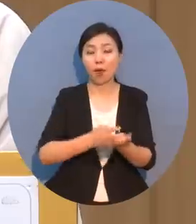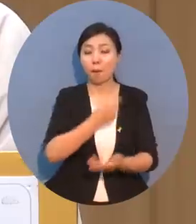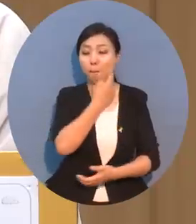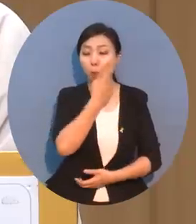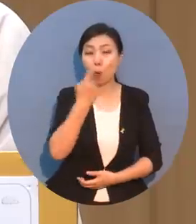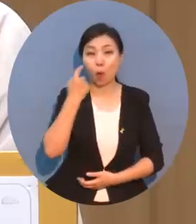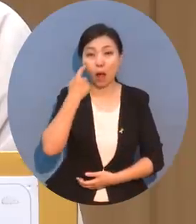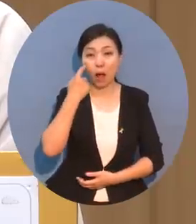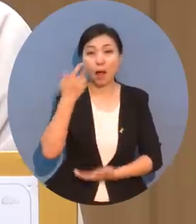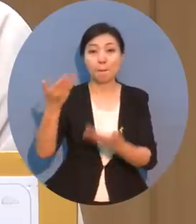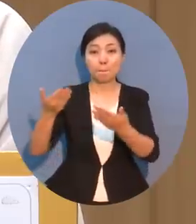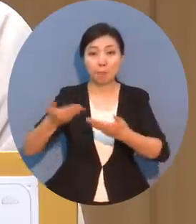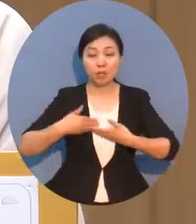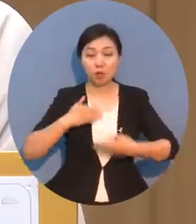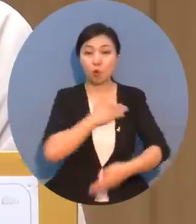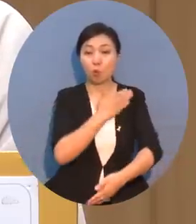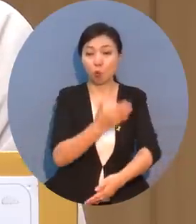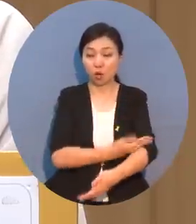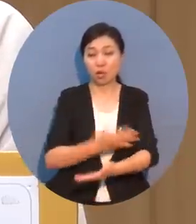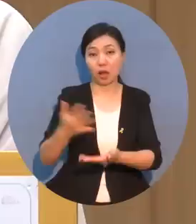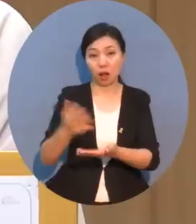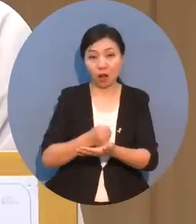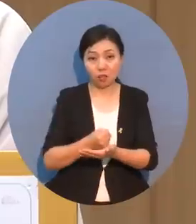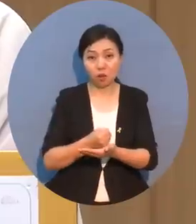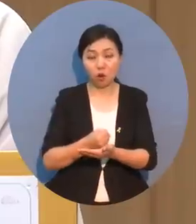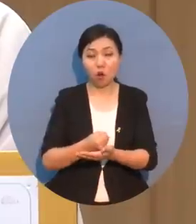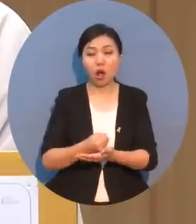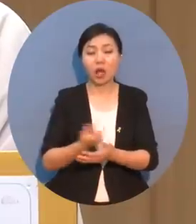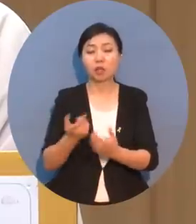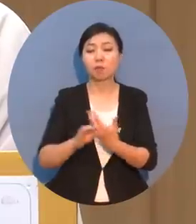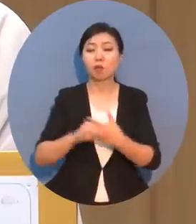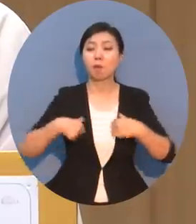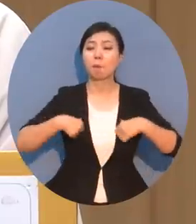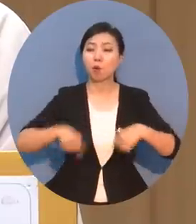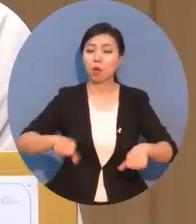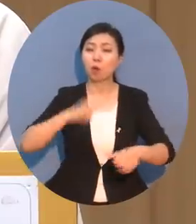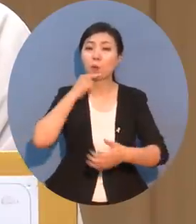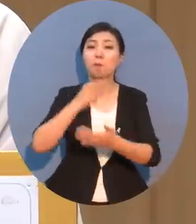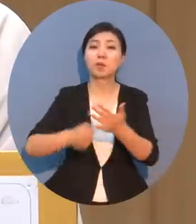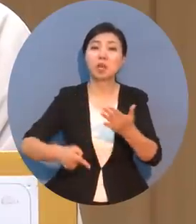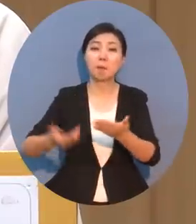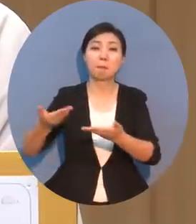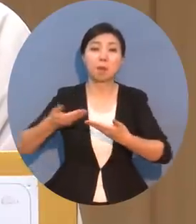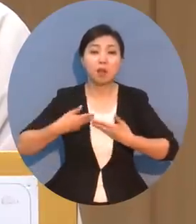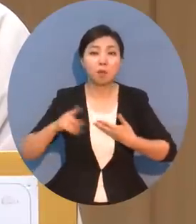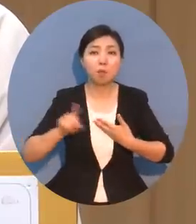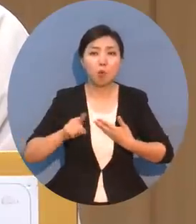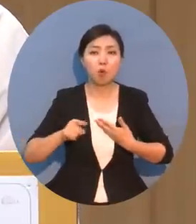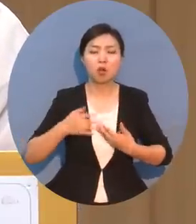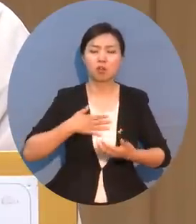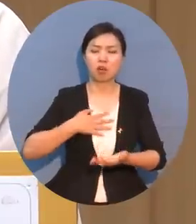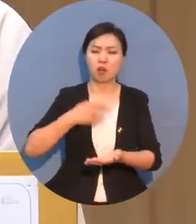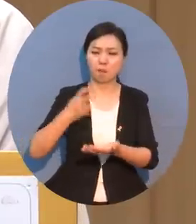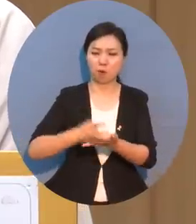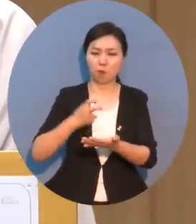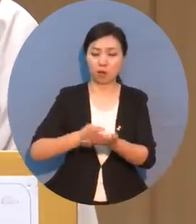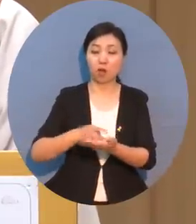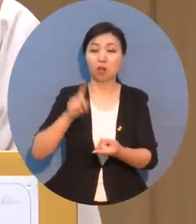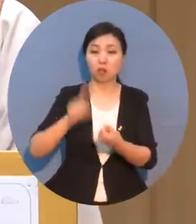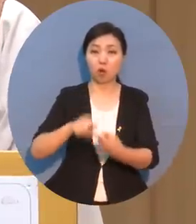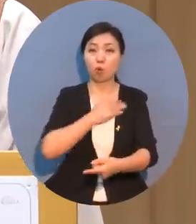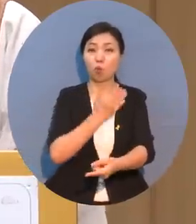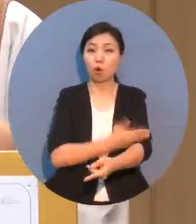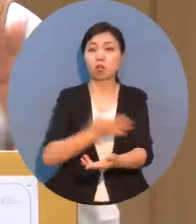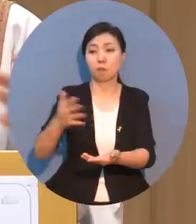보장된 권리를 찾아먹어야 돼. 포기하고 피해를 입어야 돼. 찾아먹어야 돼. 그게 이기심이